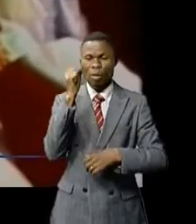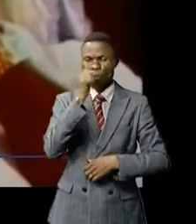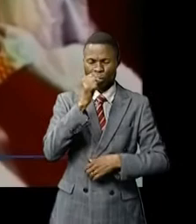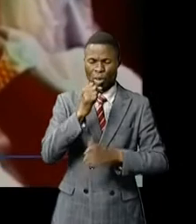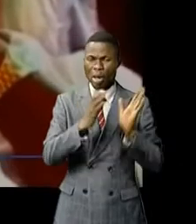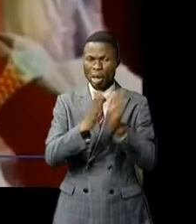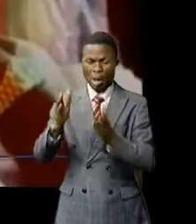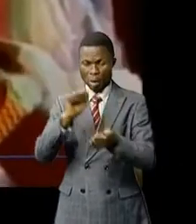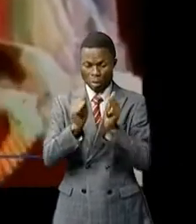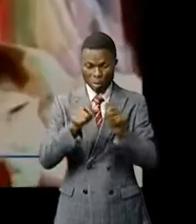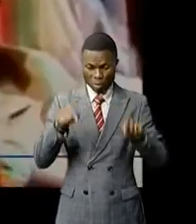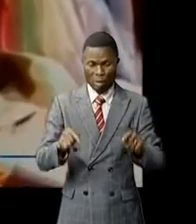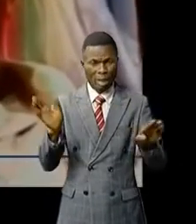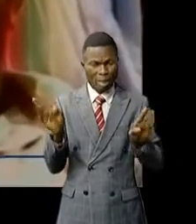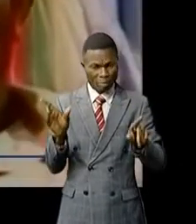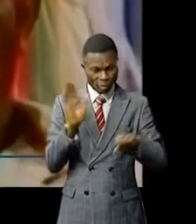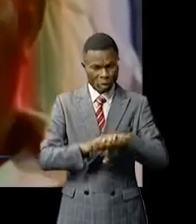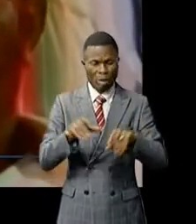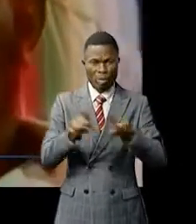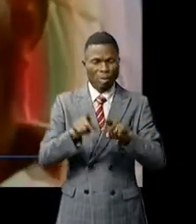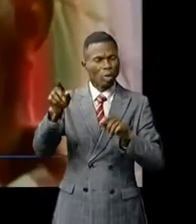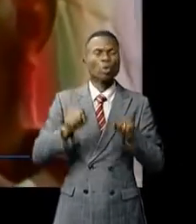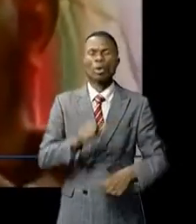que nous vivons actuellement. L'artiste ne